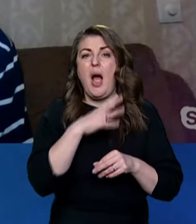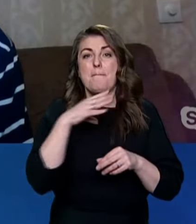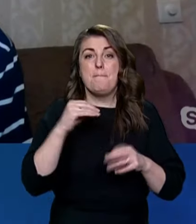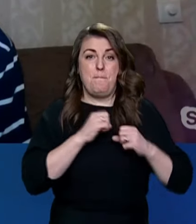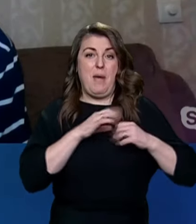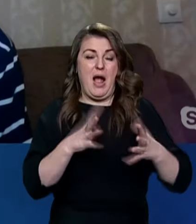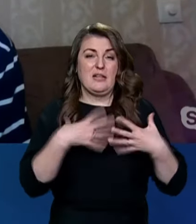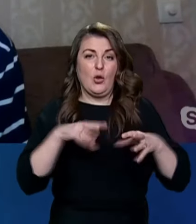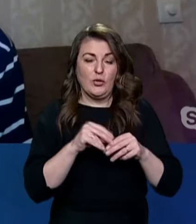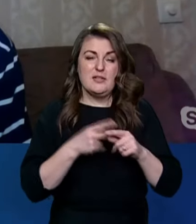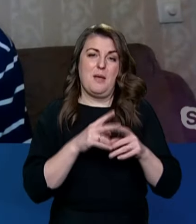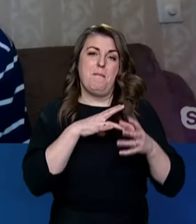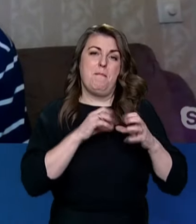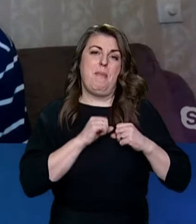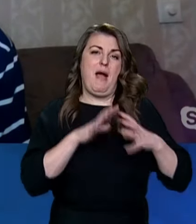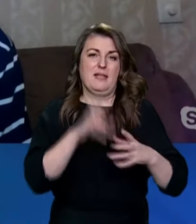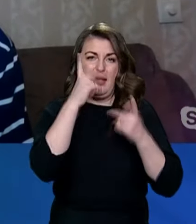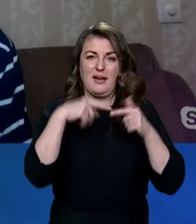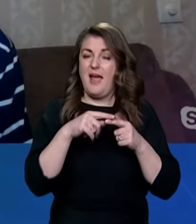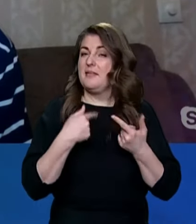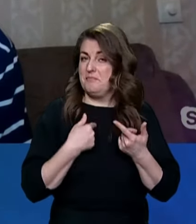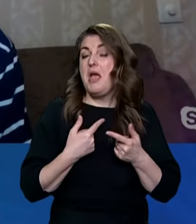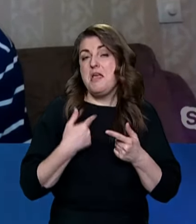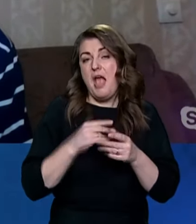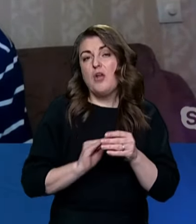багата родина – багата країна. І отут я з оптимістів, тому